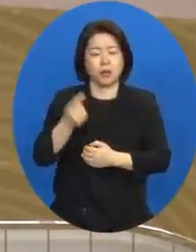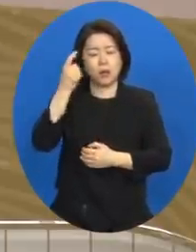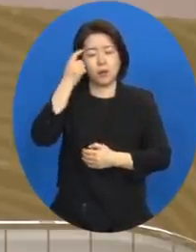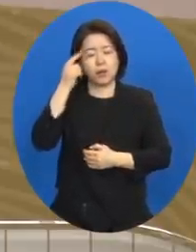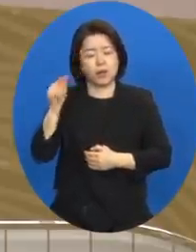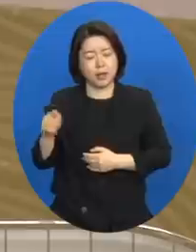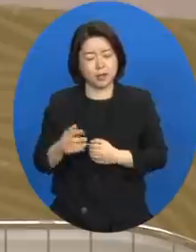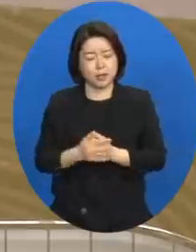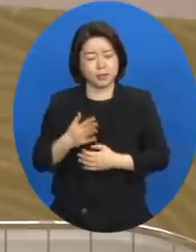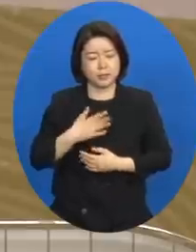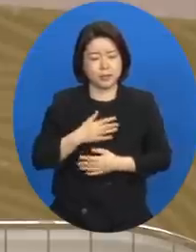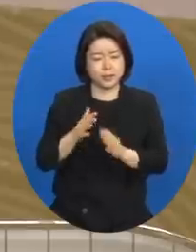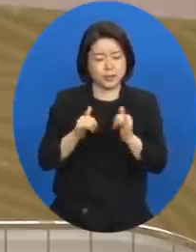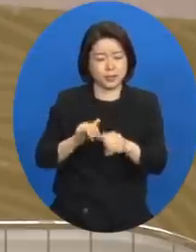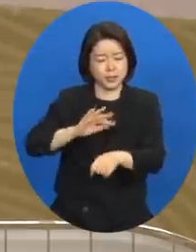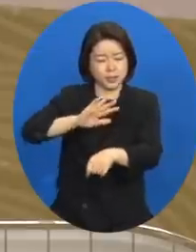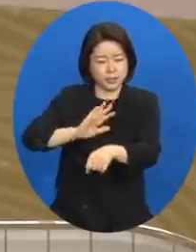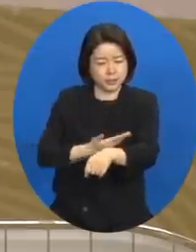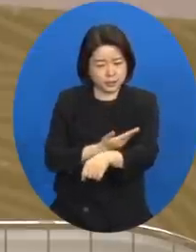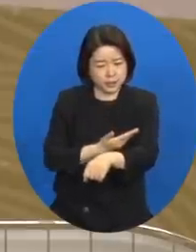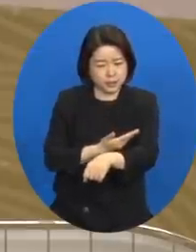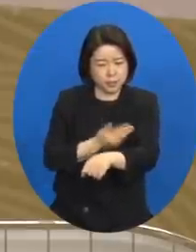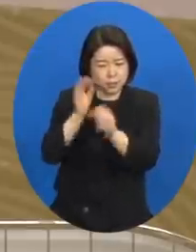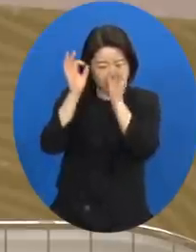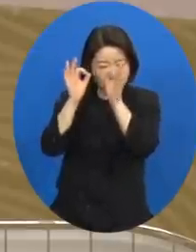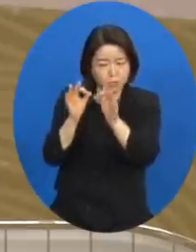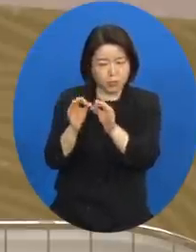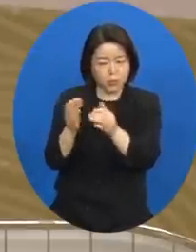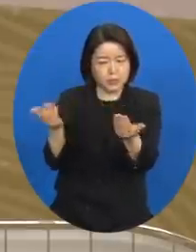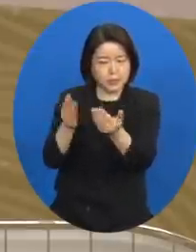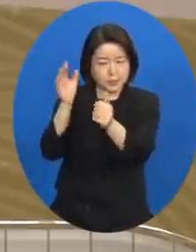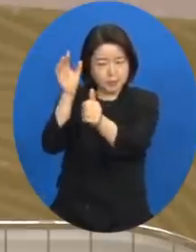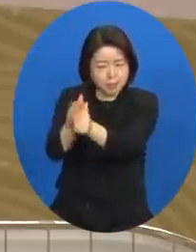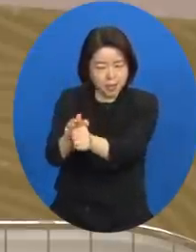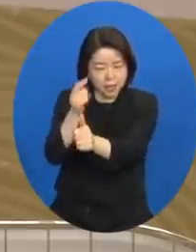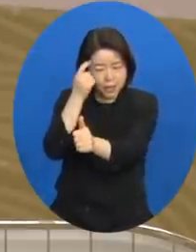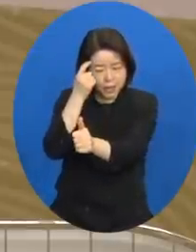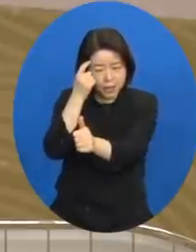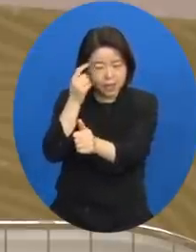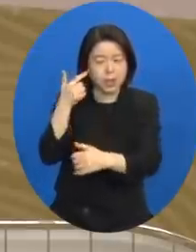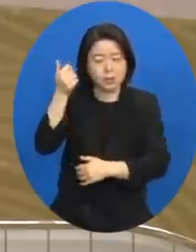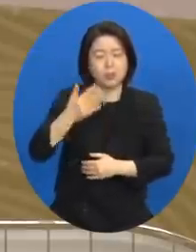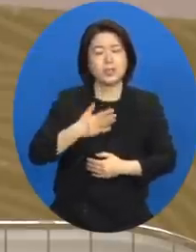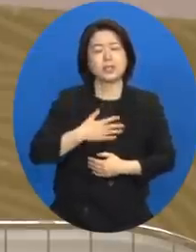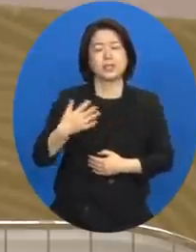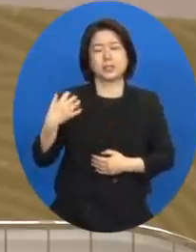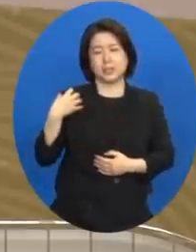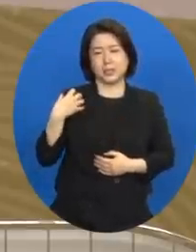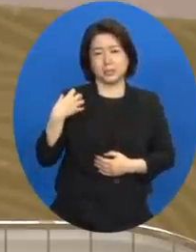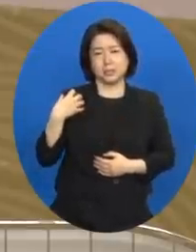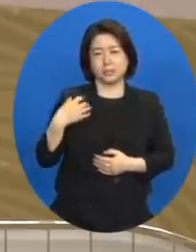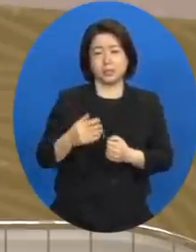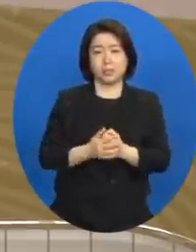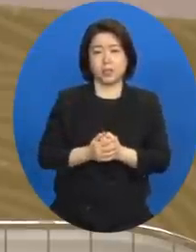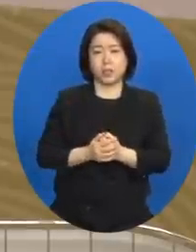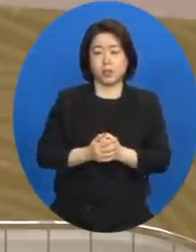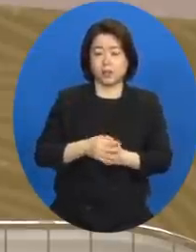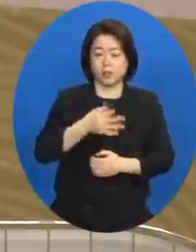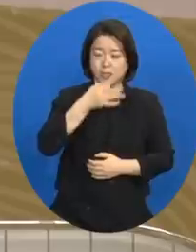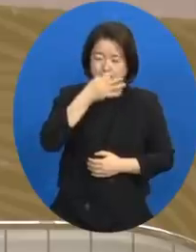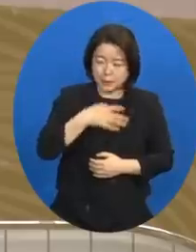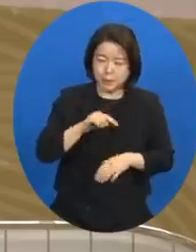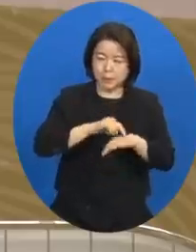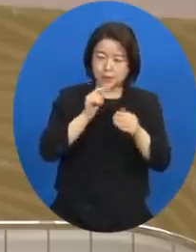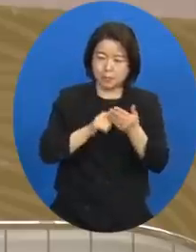내가 사람을 잘못 보고 사람에게 일을 맡겼다. 목사인 내 책임이지. 겨우 그렇게 마음